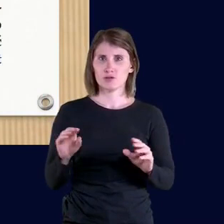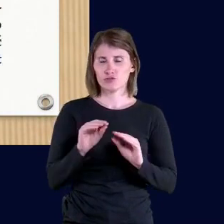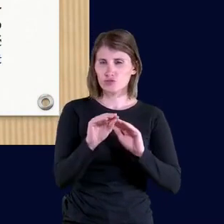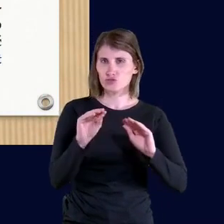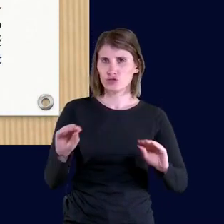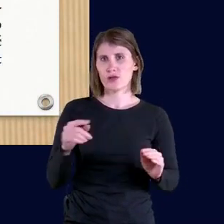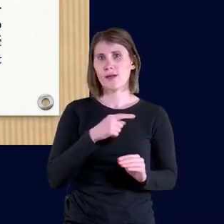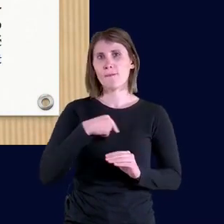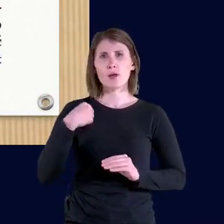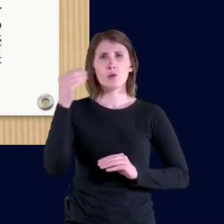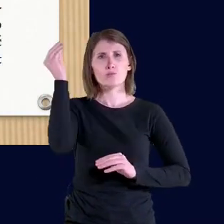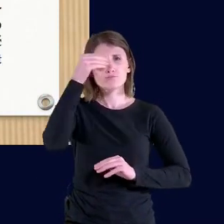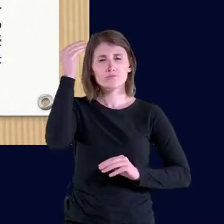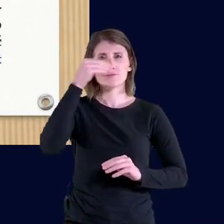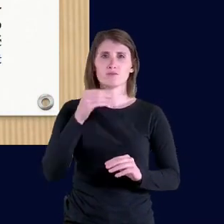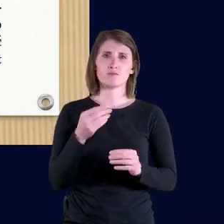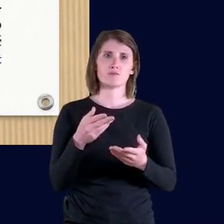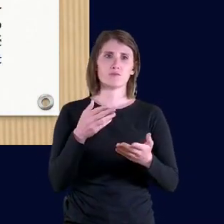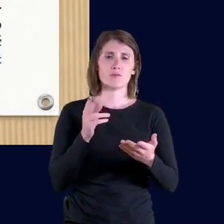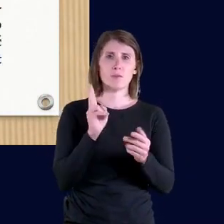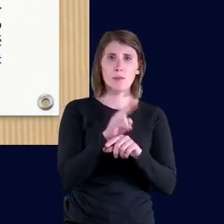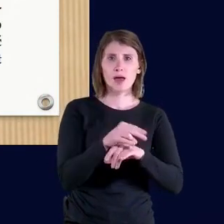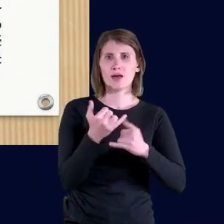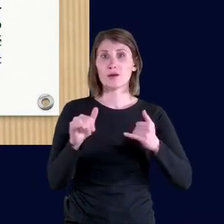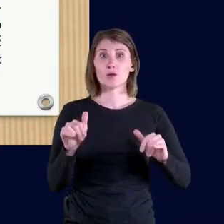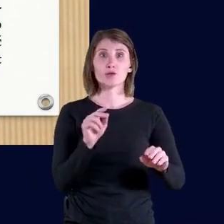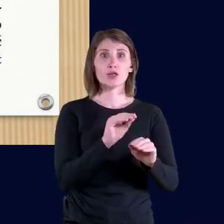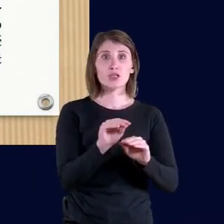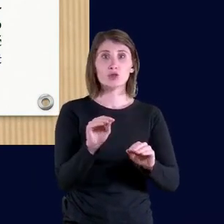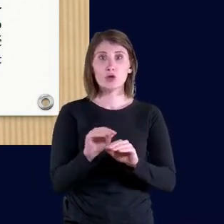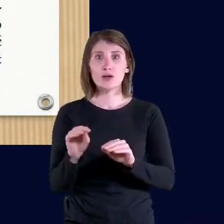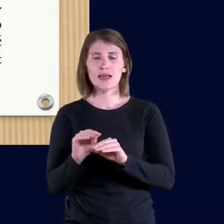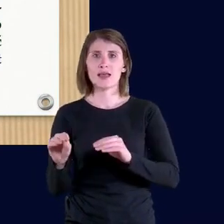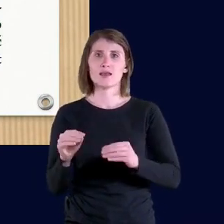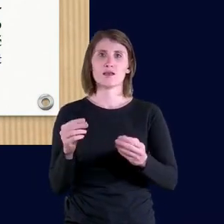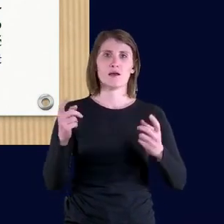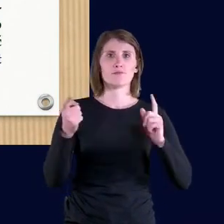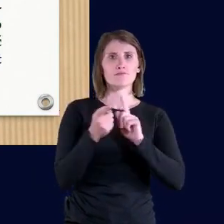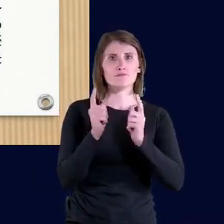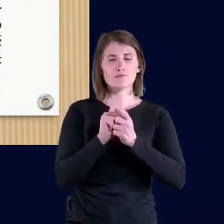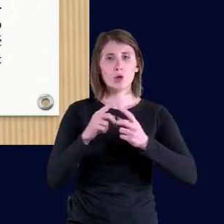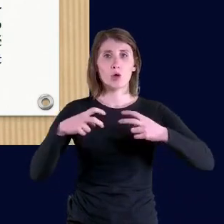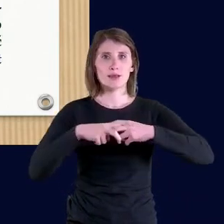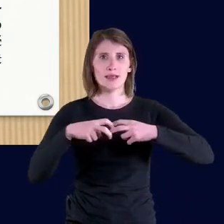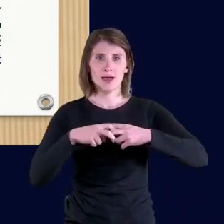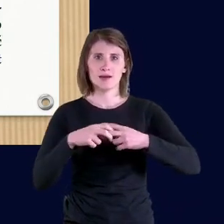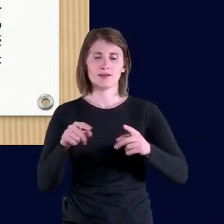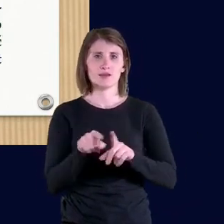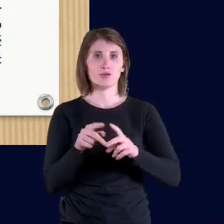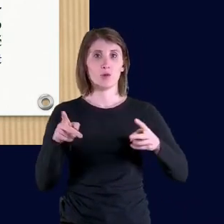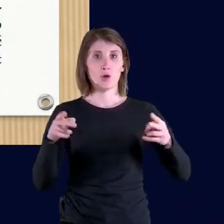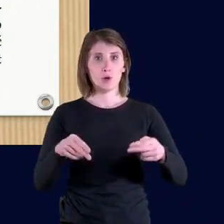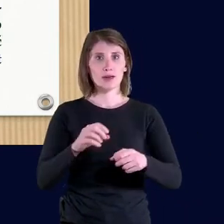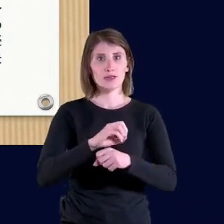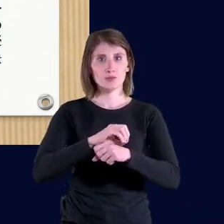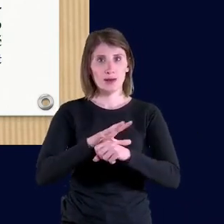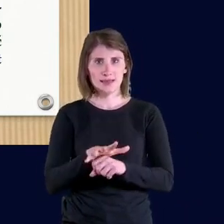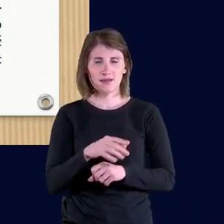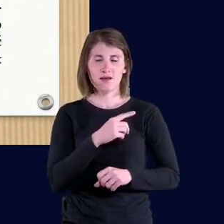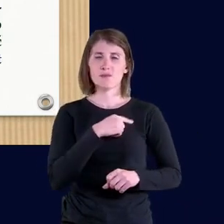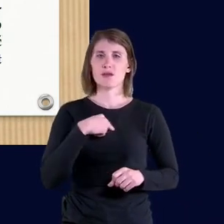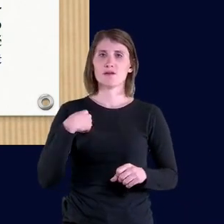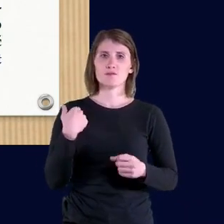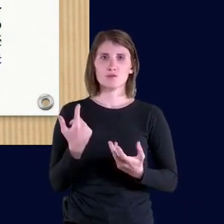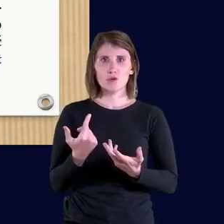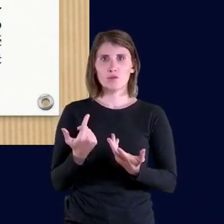cały czas Bierzemy udział w różnego szkoleniach webinarach tak też okres pandemii bardzo pozwolił